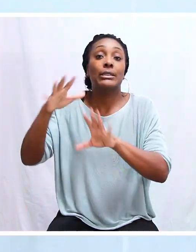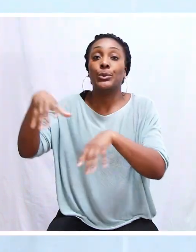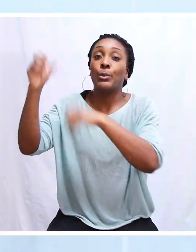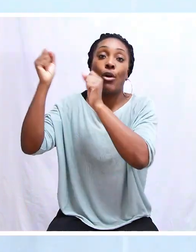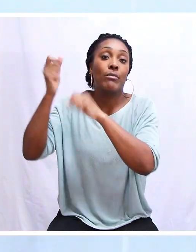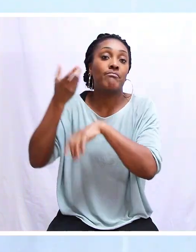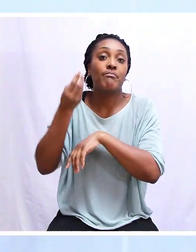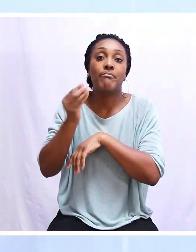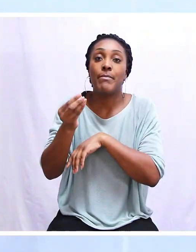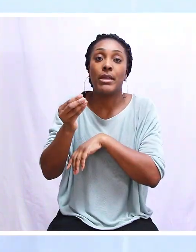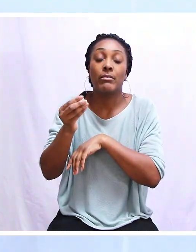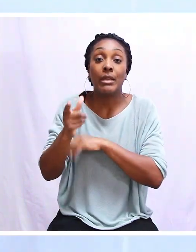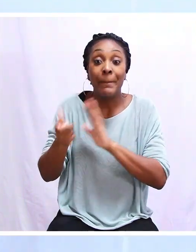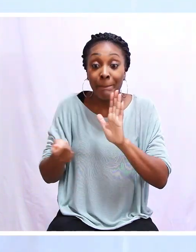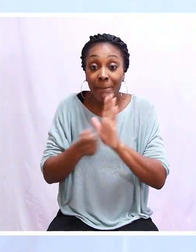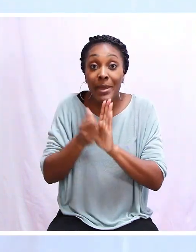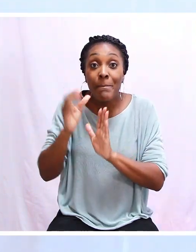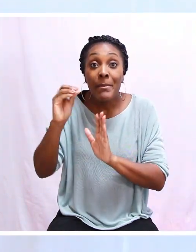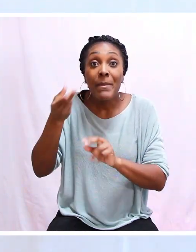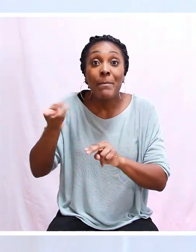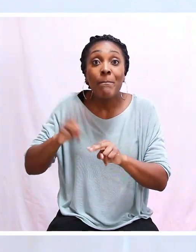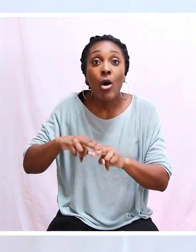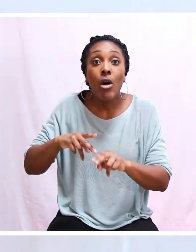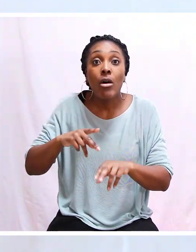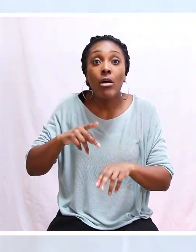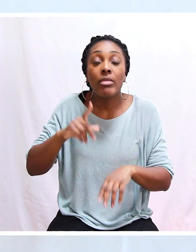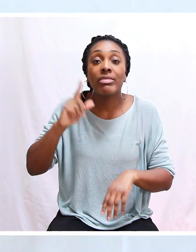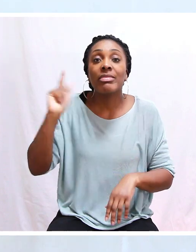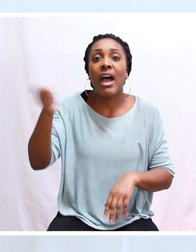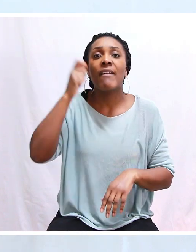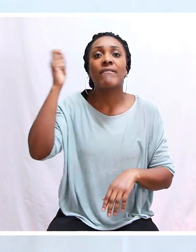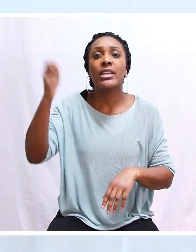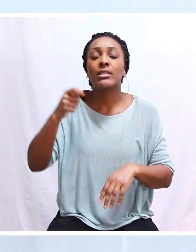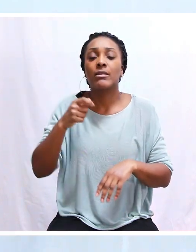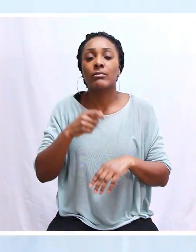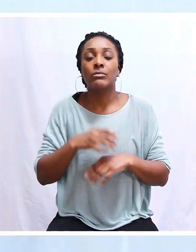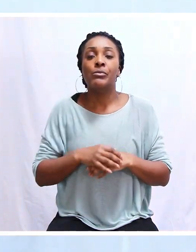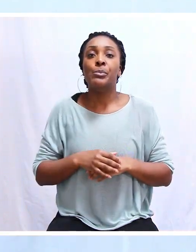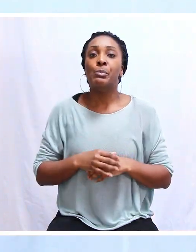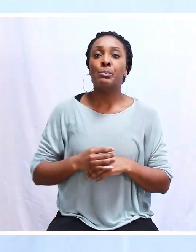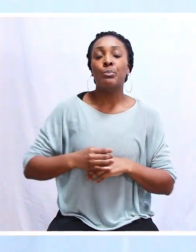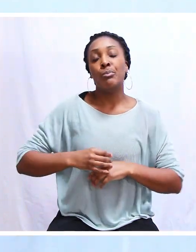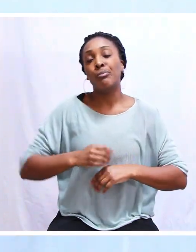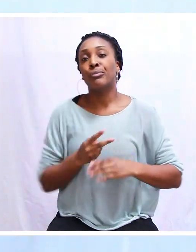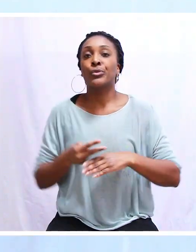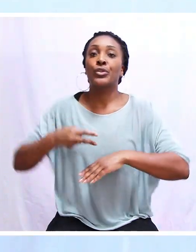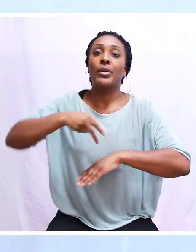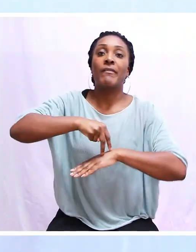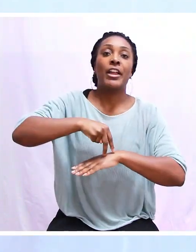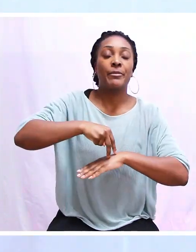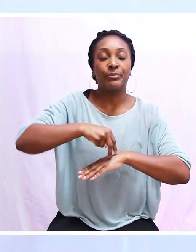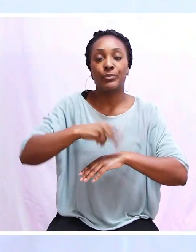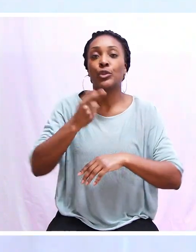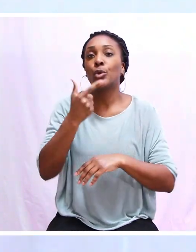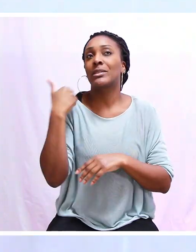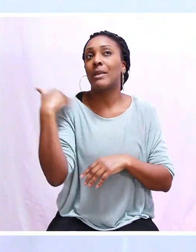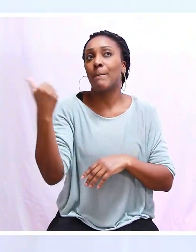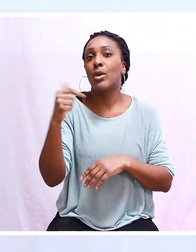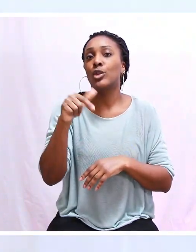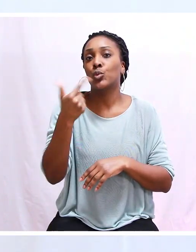moment où l'enfant va décéder, David va se lever de terre. C'est dans 2 Samuel 12, versets 20 et 23 et